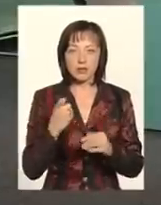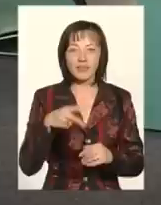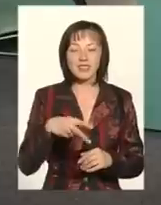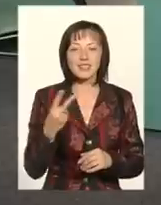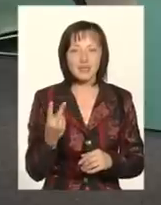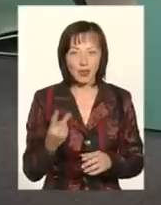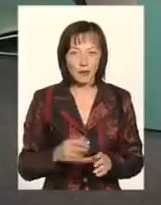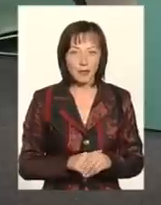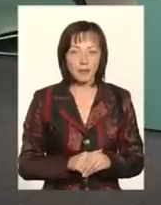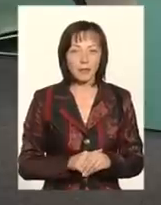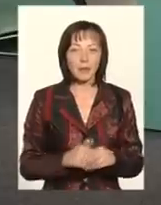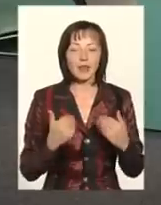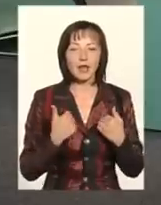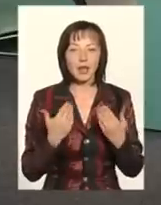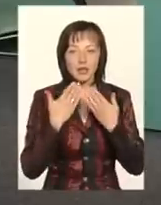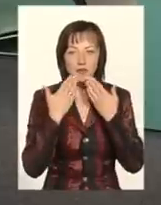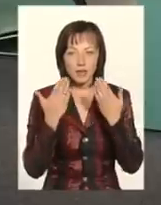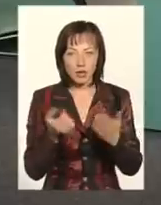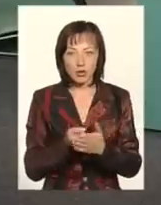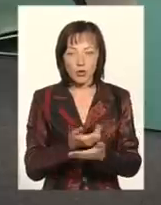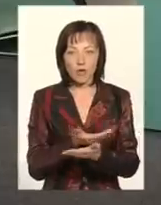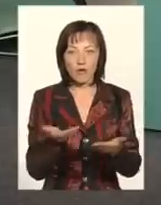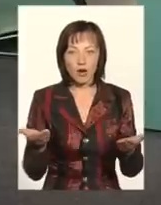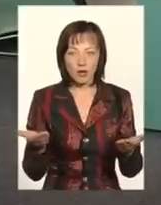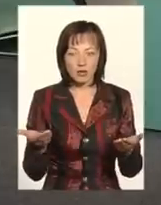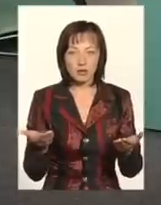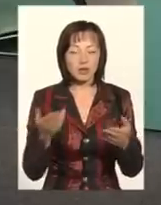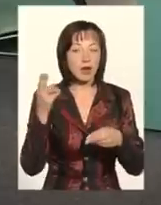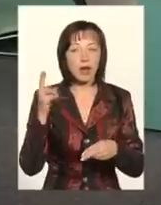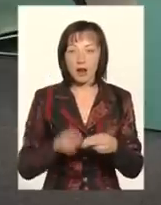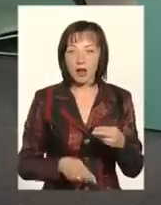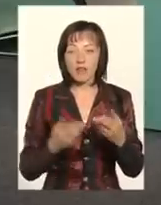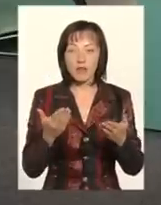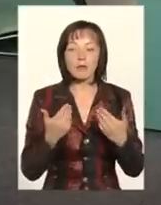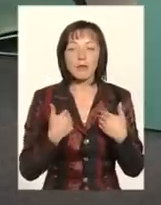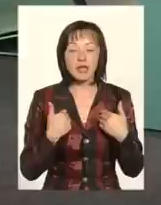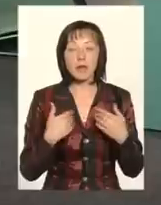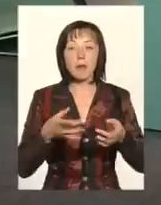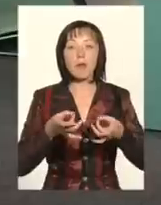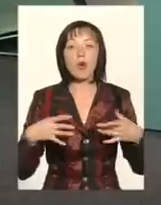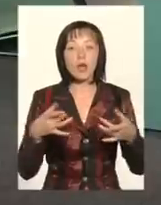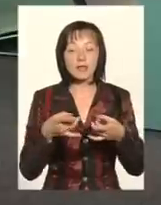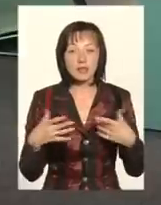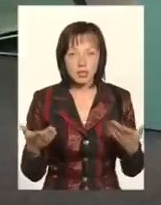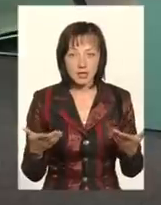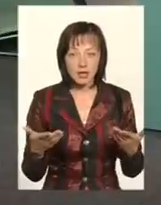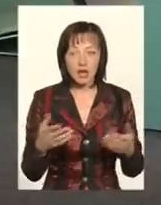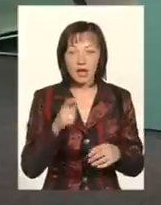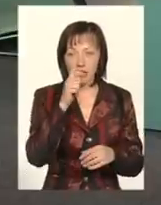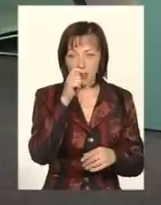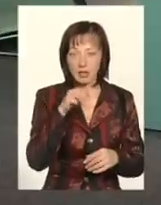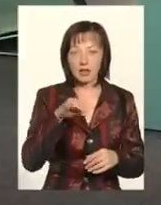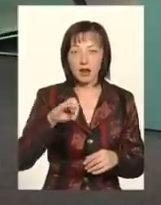27122 я звертаю до вас уже в край ви мені поясніть квітень